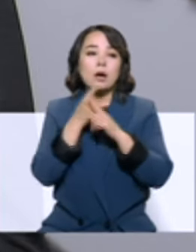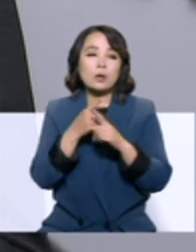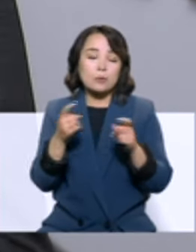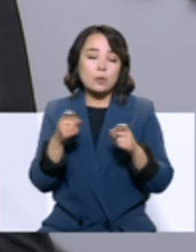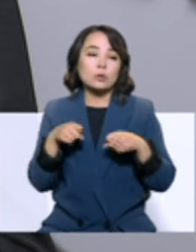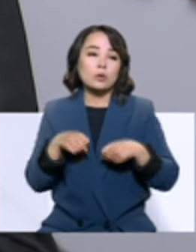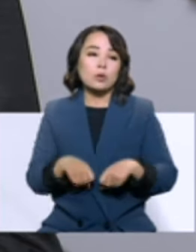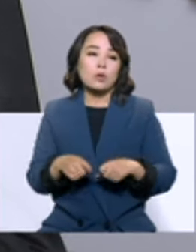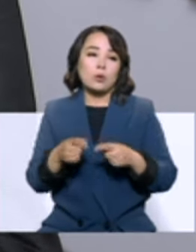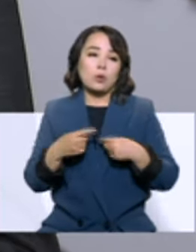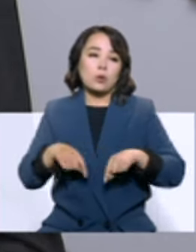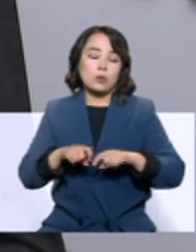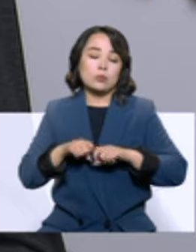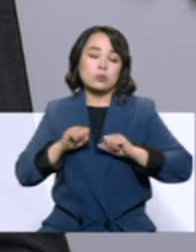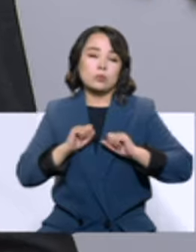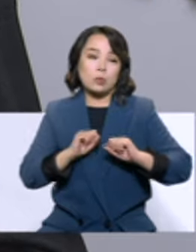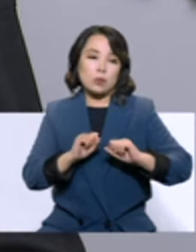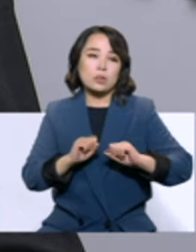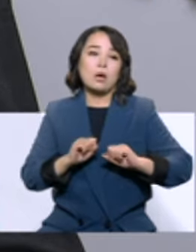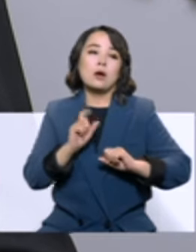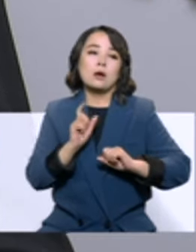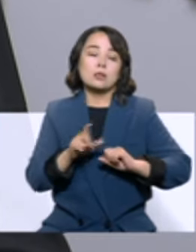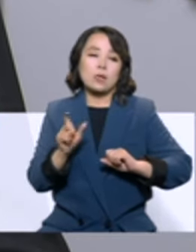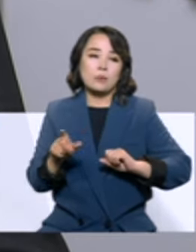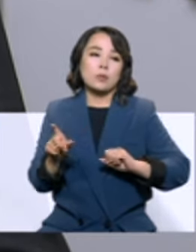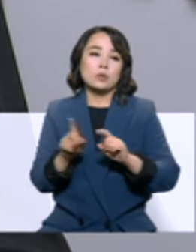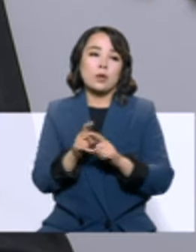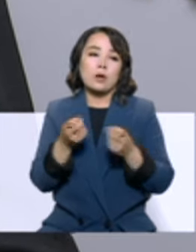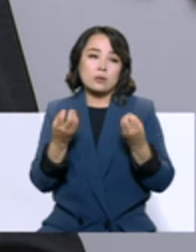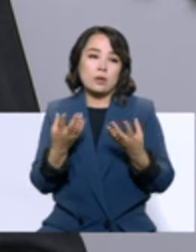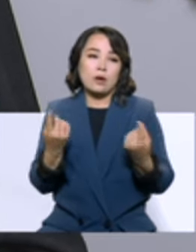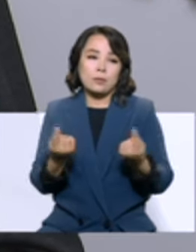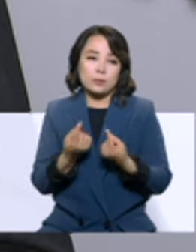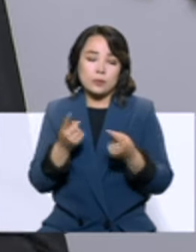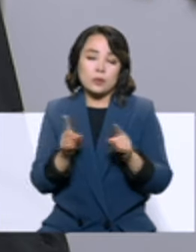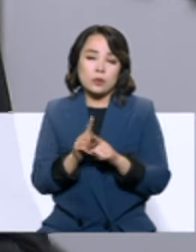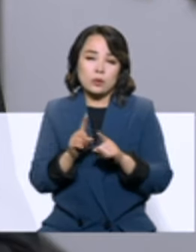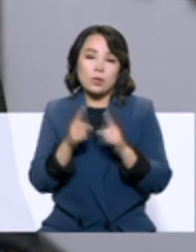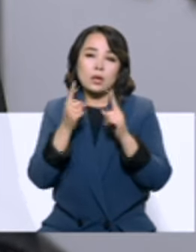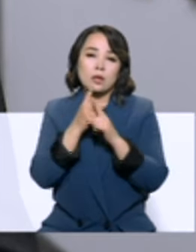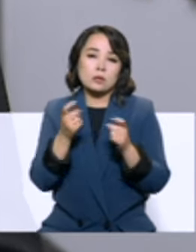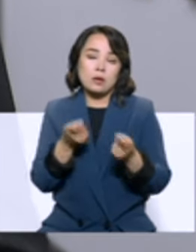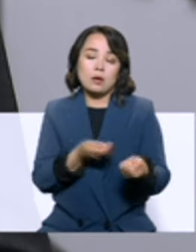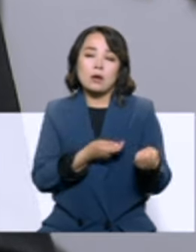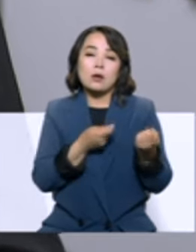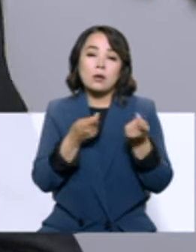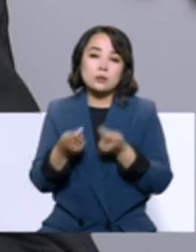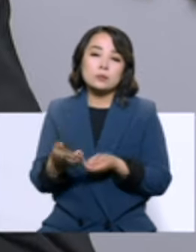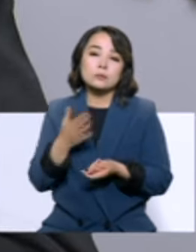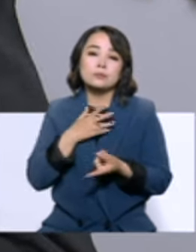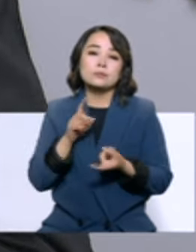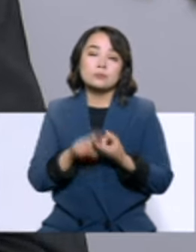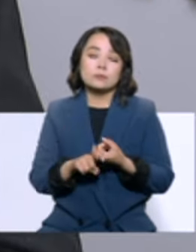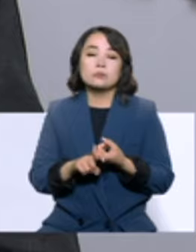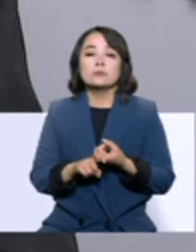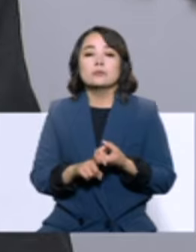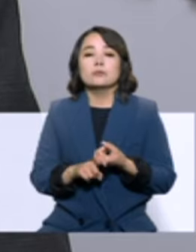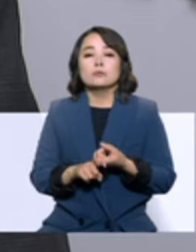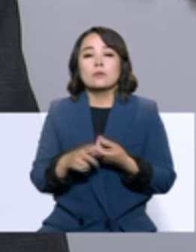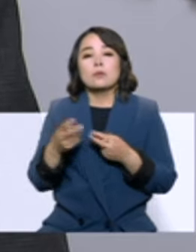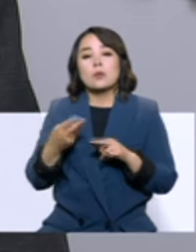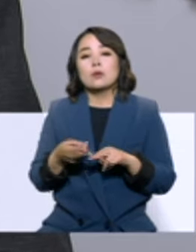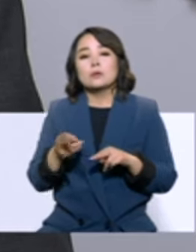құқық органдарының ақпараттары, жай азаматтардың бұқаралық ақпараттары болады. Мысалы, содардан алып келген нәрселер, олар өздері